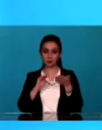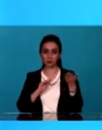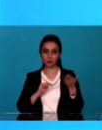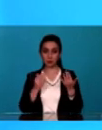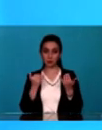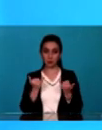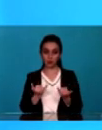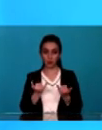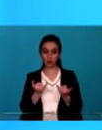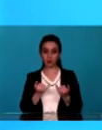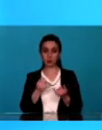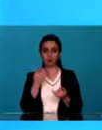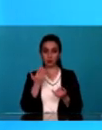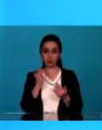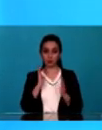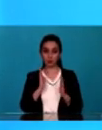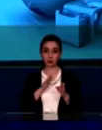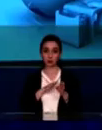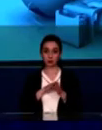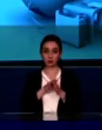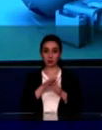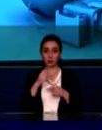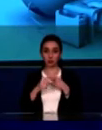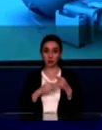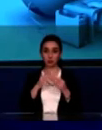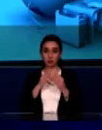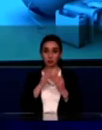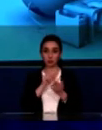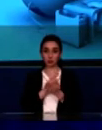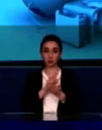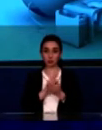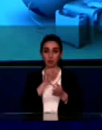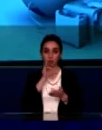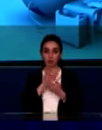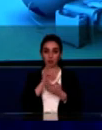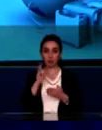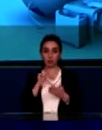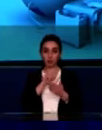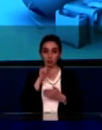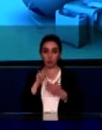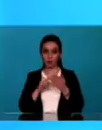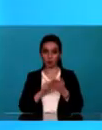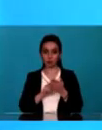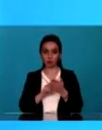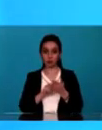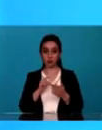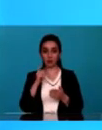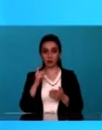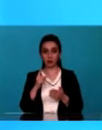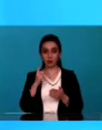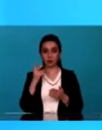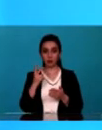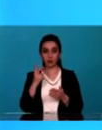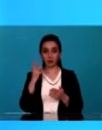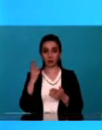Значит, сегодня вы должны будете выполнить следующее домашнее задание. Ответить на вопросы 1,